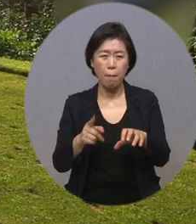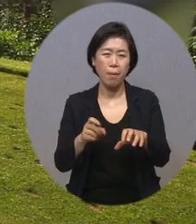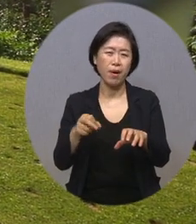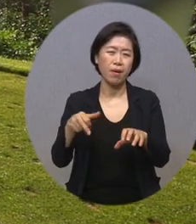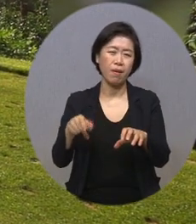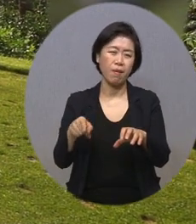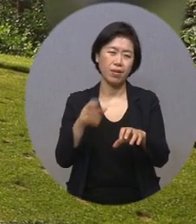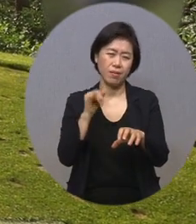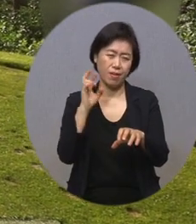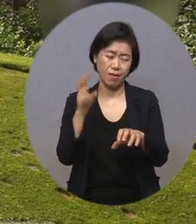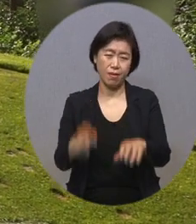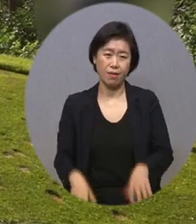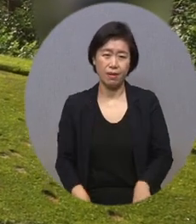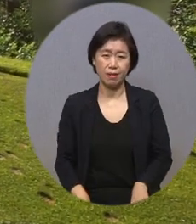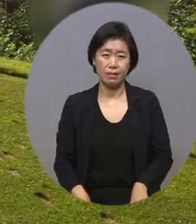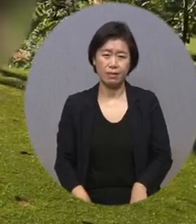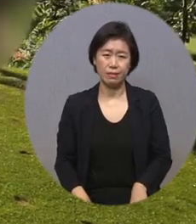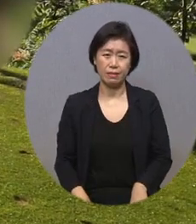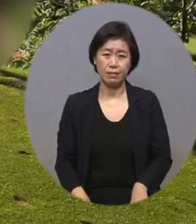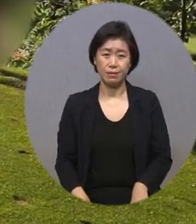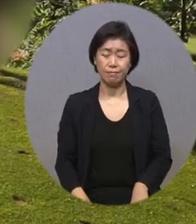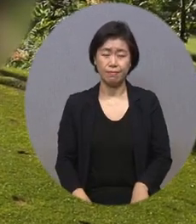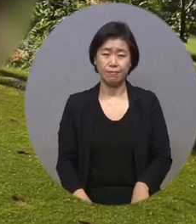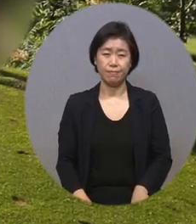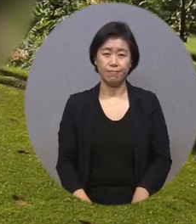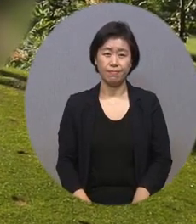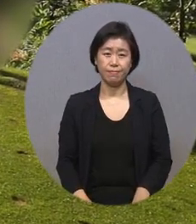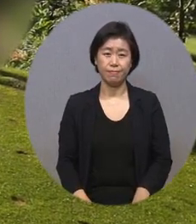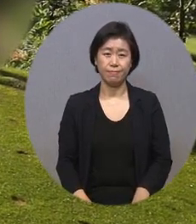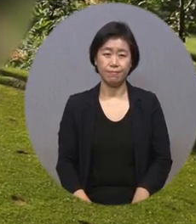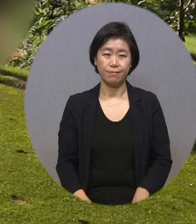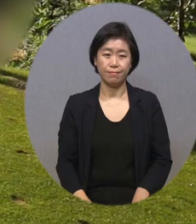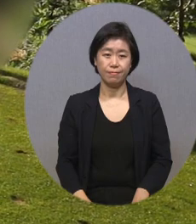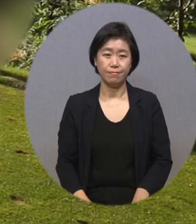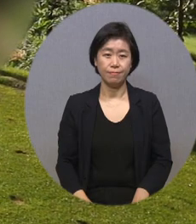아니 이렇게 좋은 기회가 무슨 일이고?